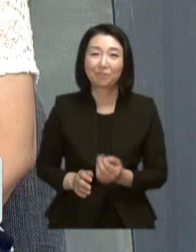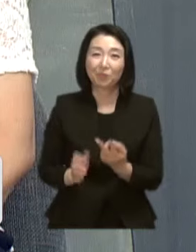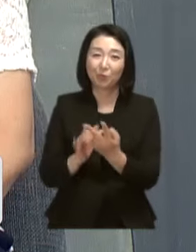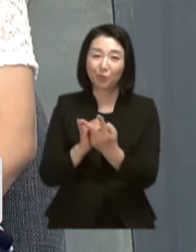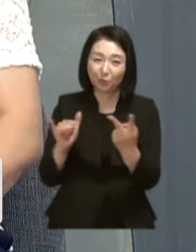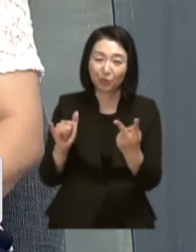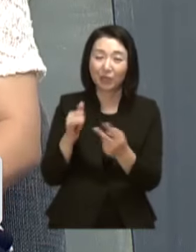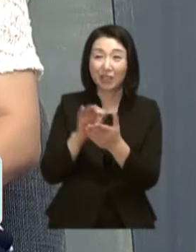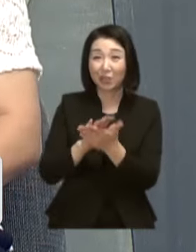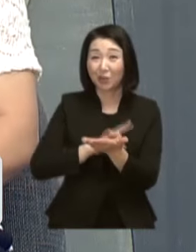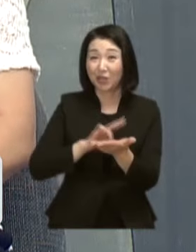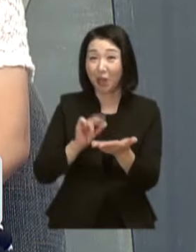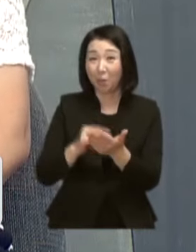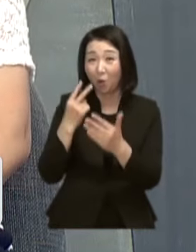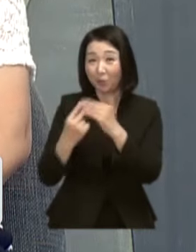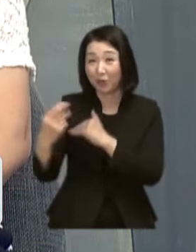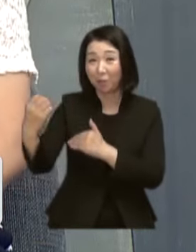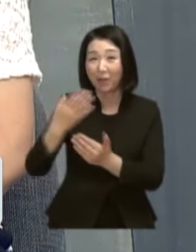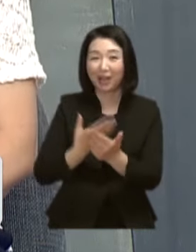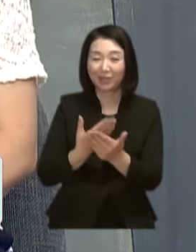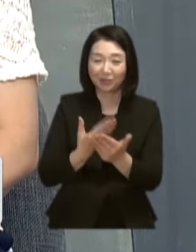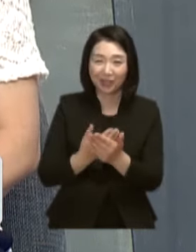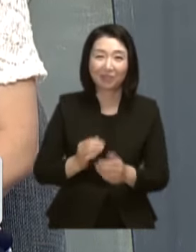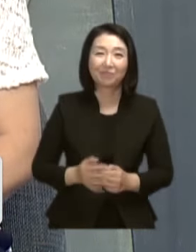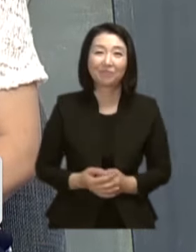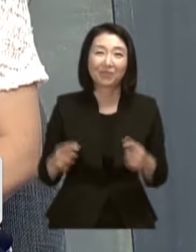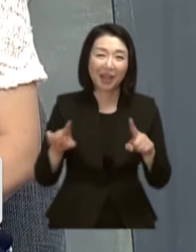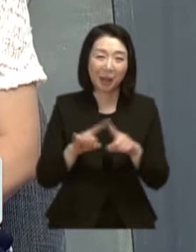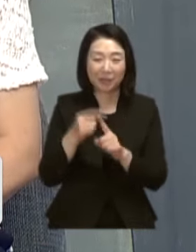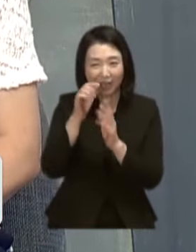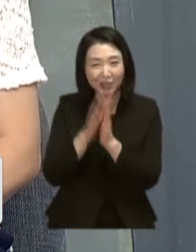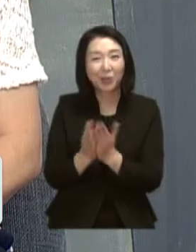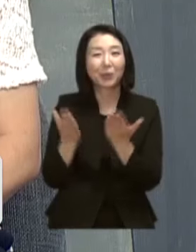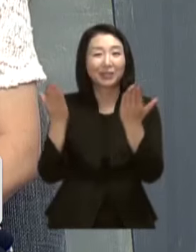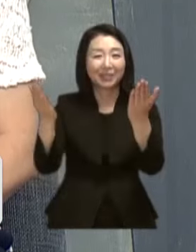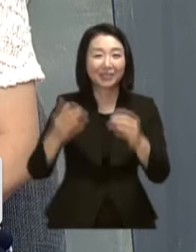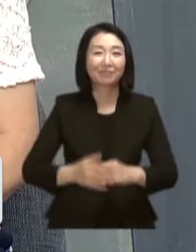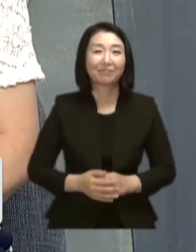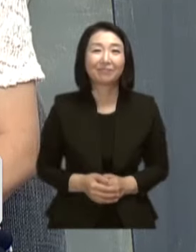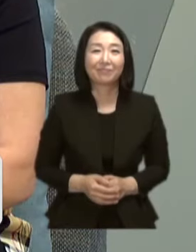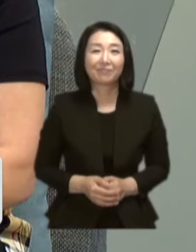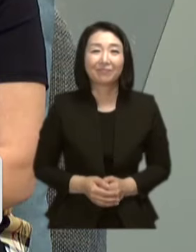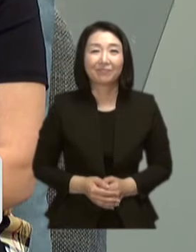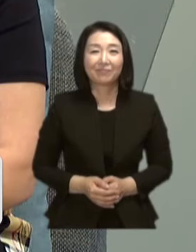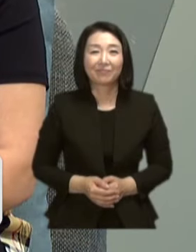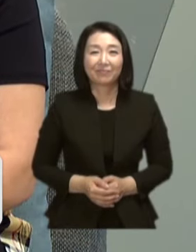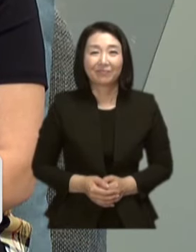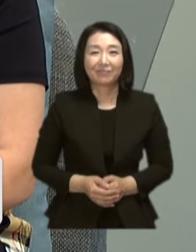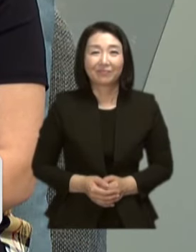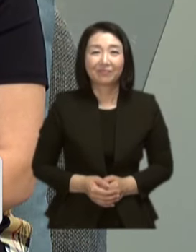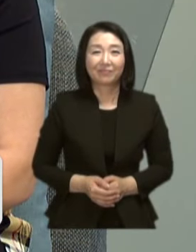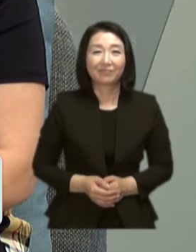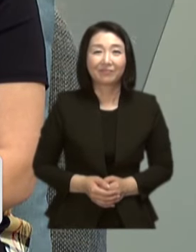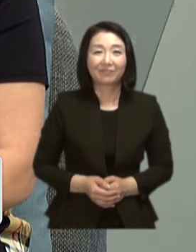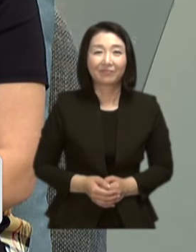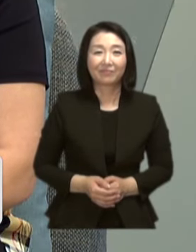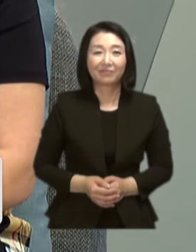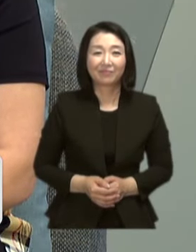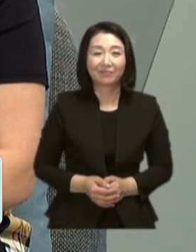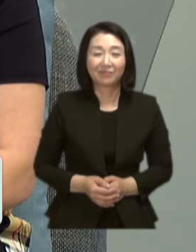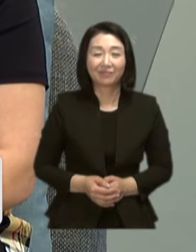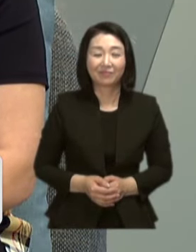비전 말씀해 주시면 저희 CTS 가족 여러분하고 네. 저희가 함께 기도할게요. 네. 감사합니다. 네. 더